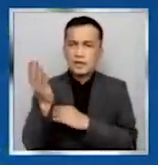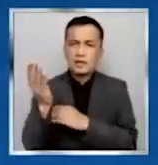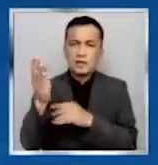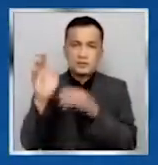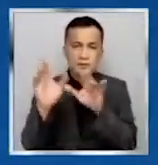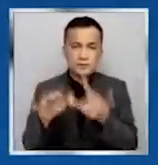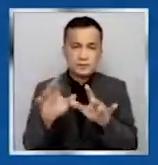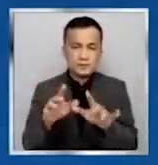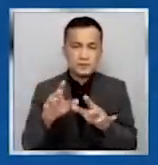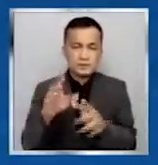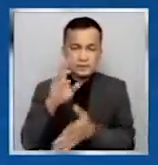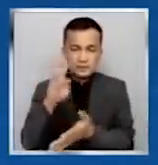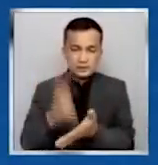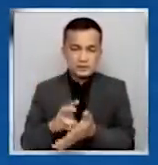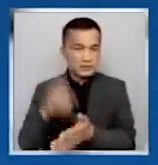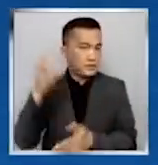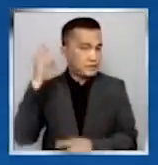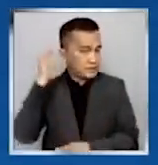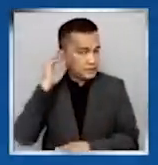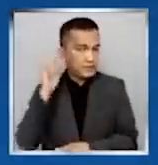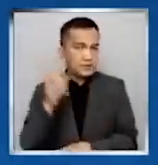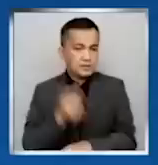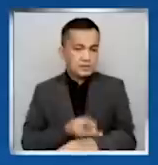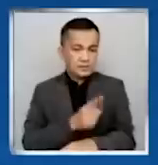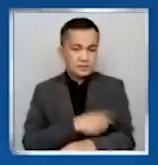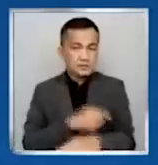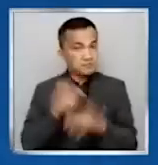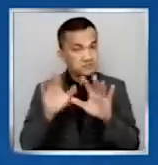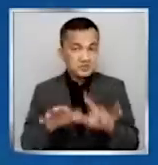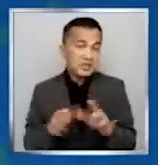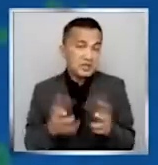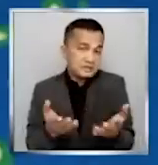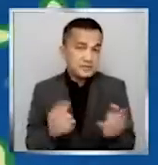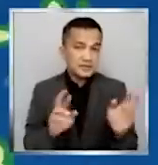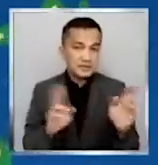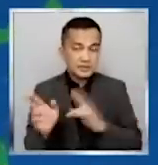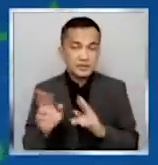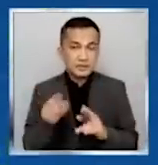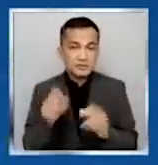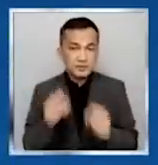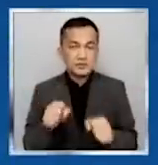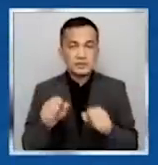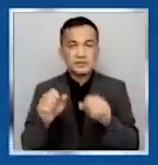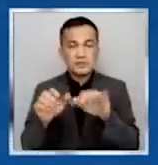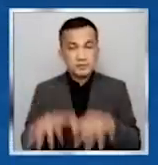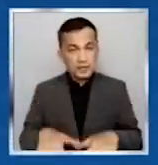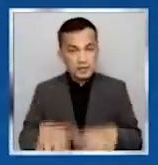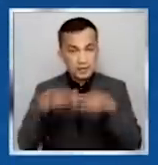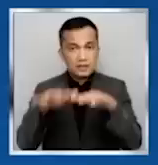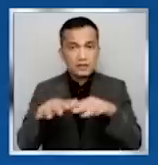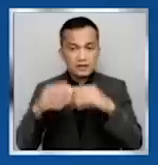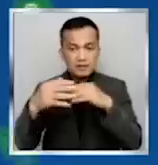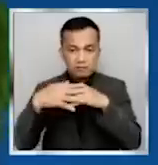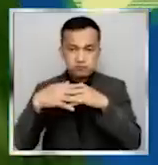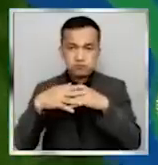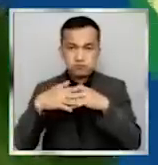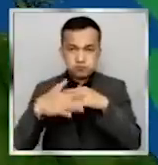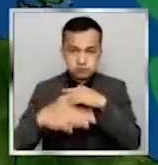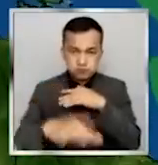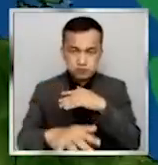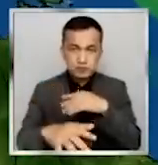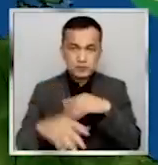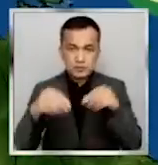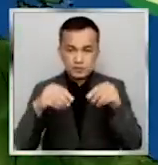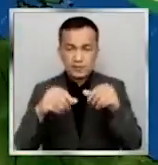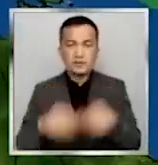ng Mindanao. May matitinding ulan kaya maging I am ready sa posibleng pagbaha o pagguho ng lupa. Posible ring